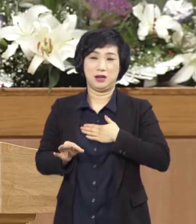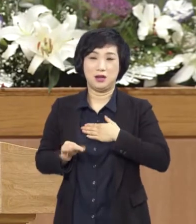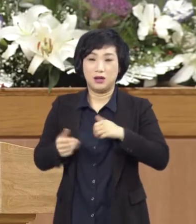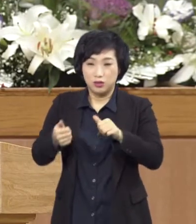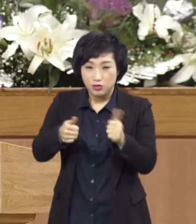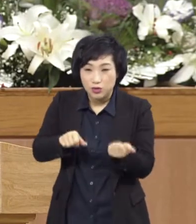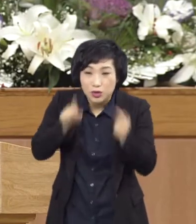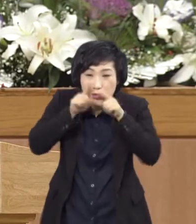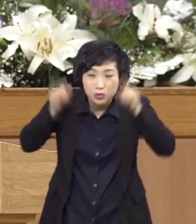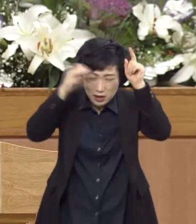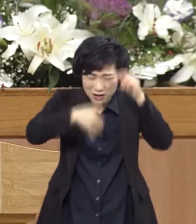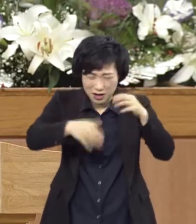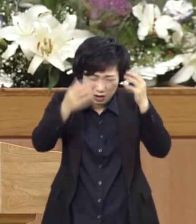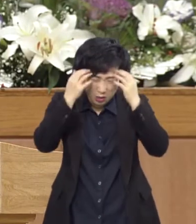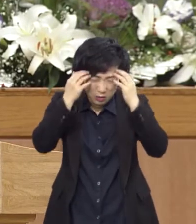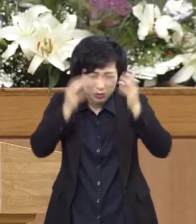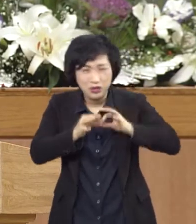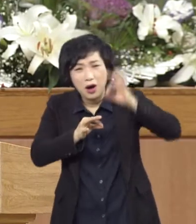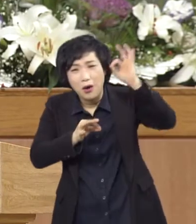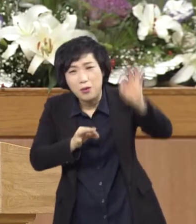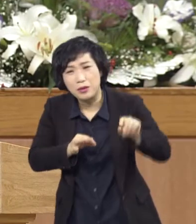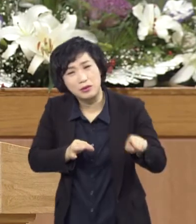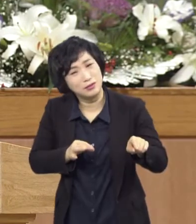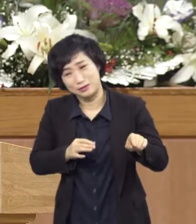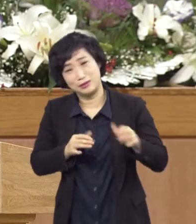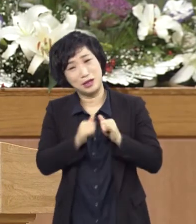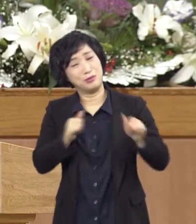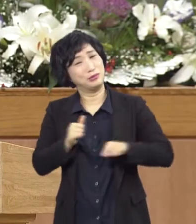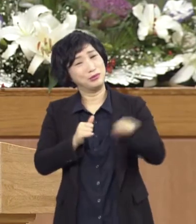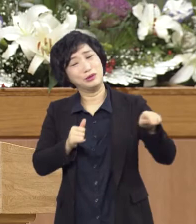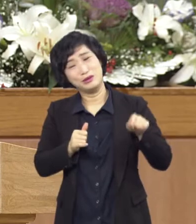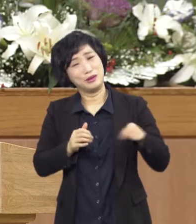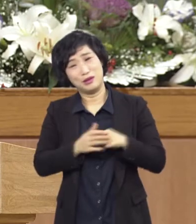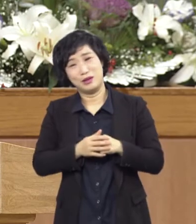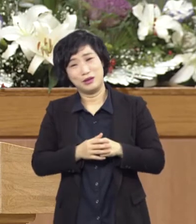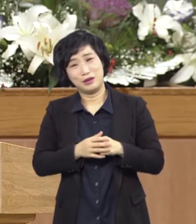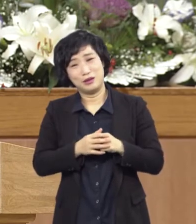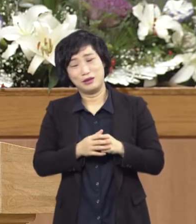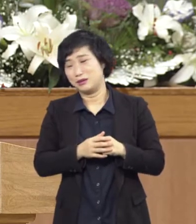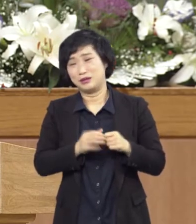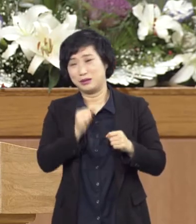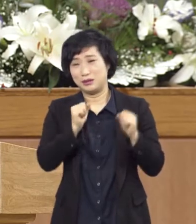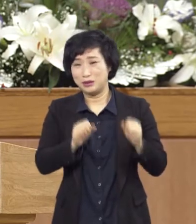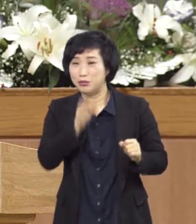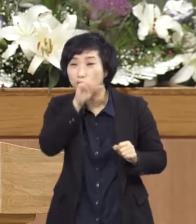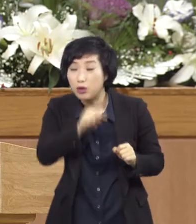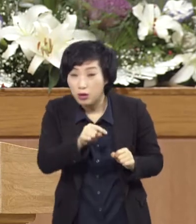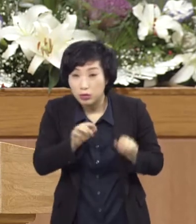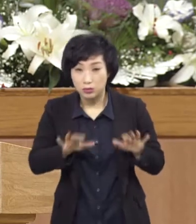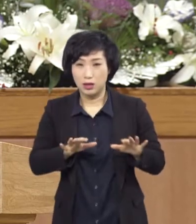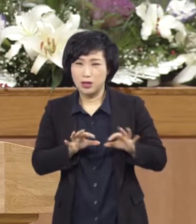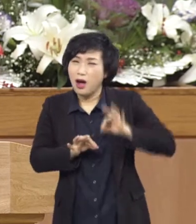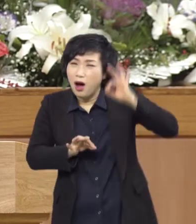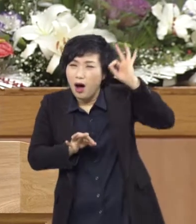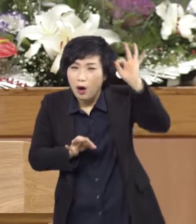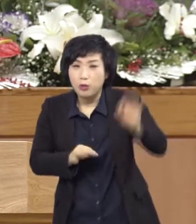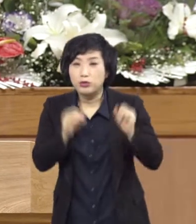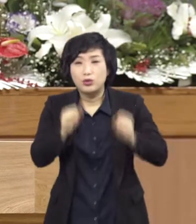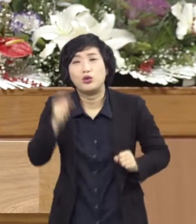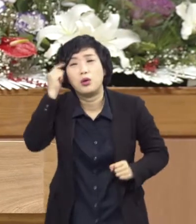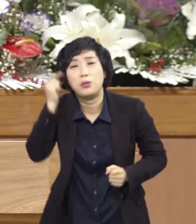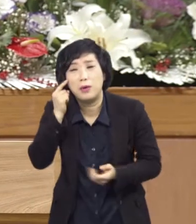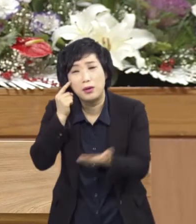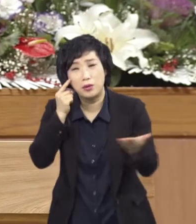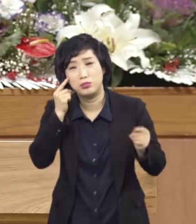죽어서 지옥에 가서 사람이 견딜 수 없는 고통을 세세토록 견딘다고 생각할